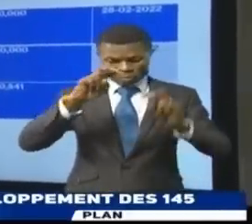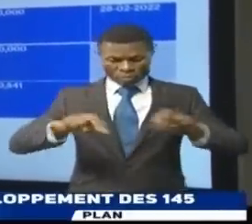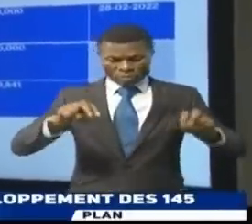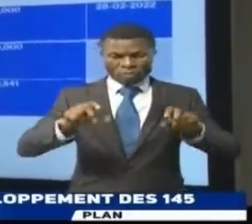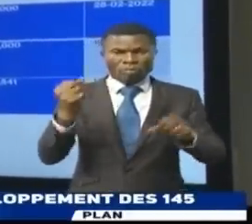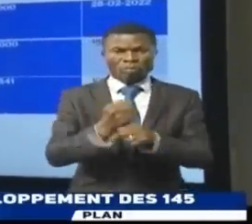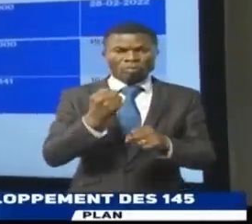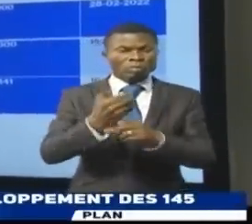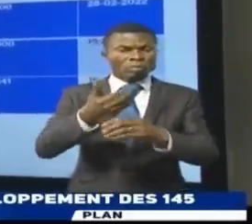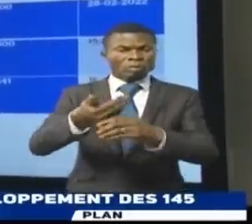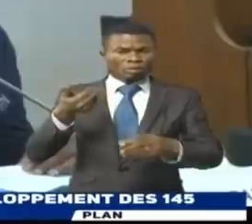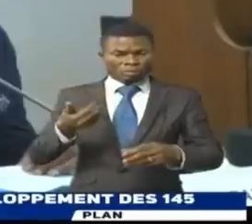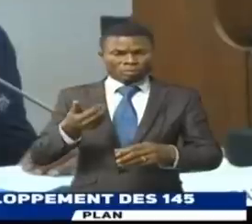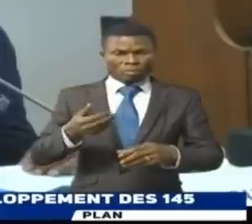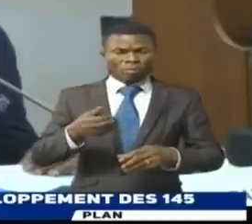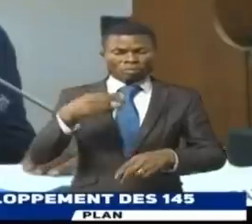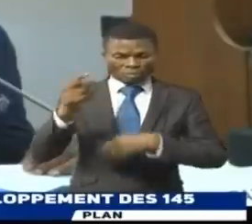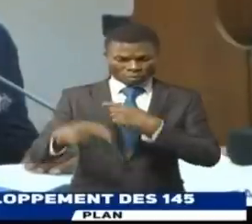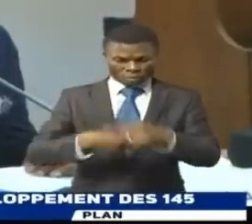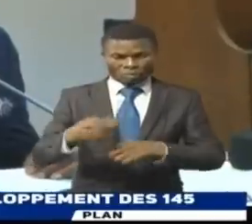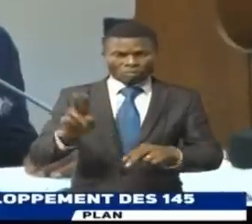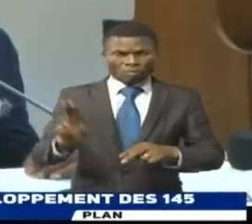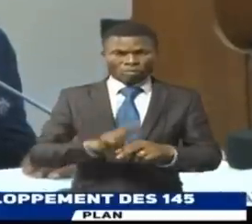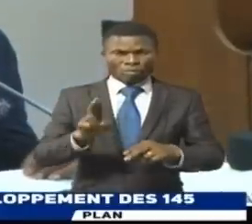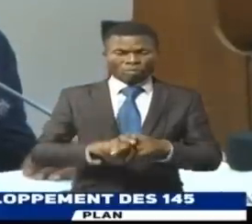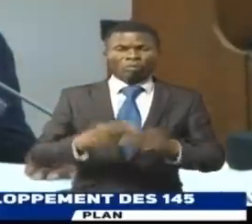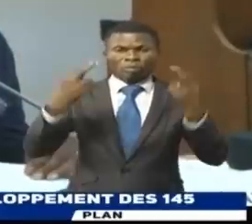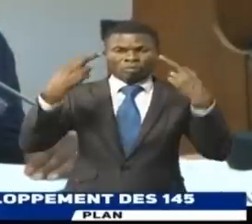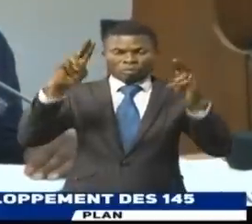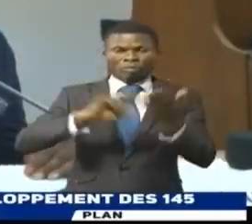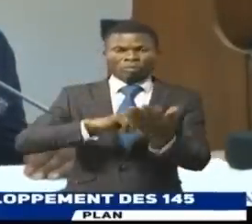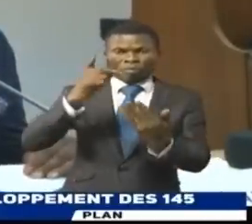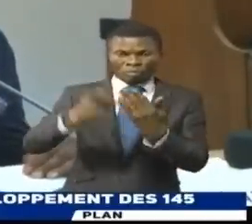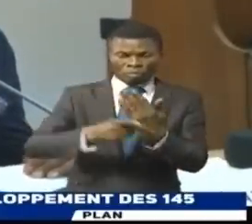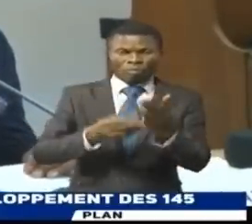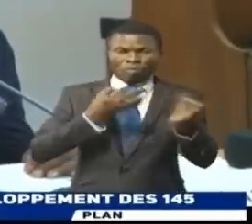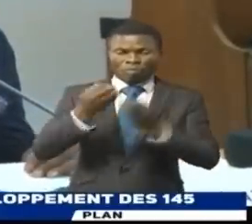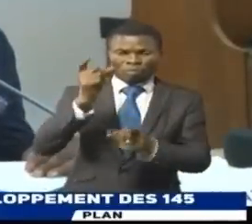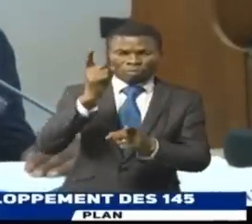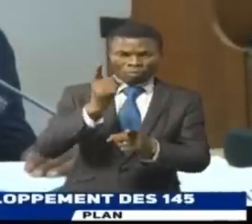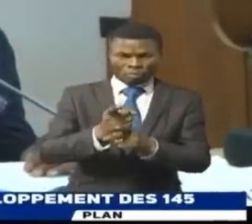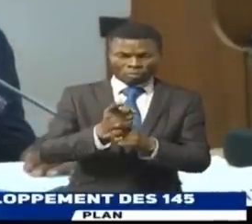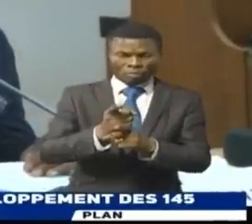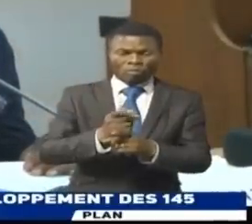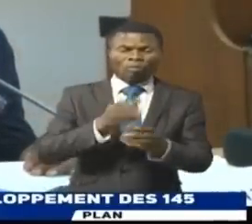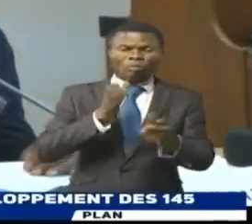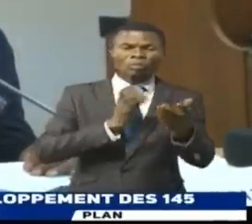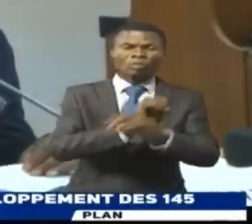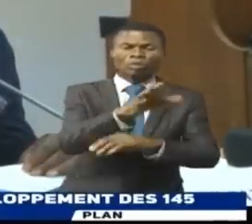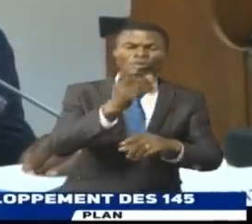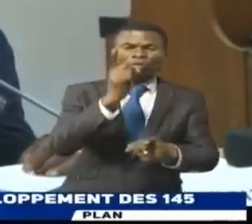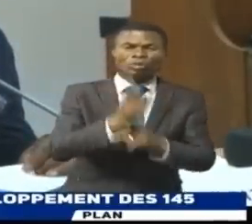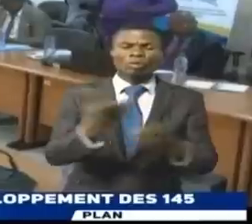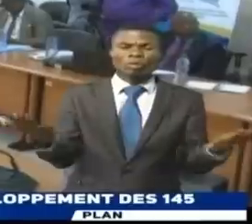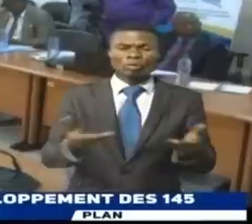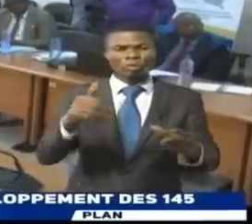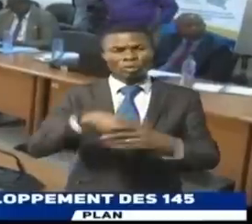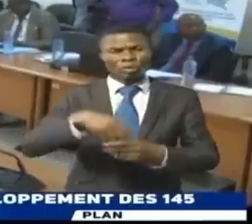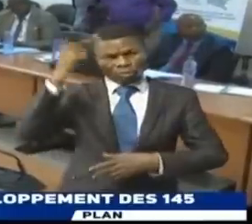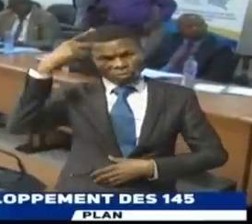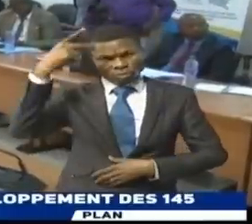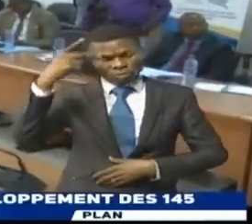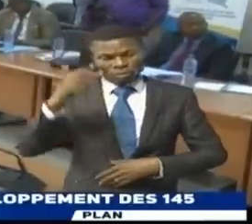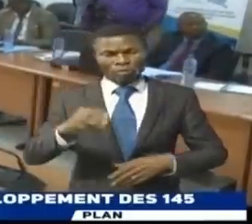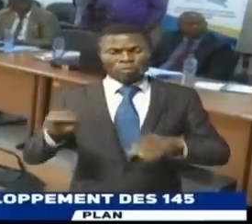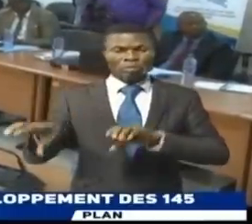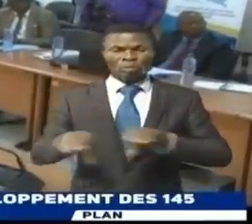conditions préalables pour la mise en œuvre réussie du programme, de définir et d'adopter les orientations stratégiques et politiques sur la mise en